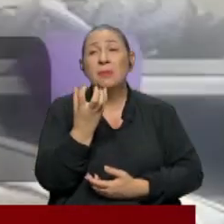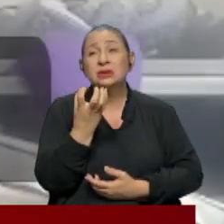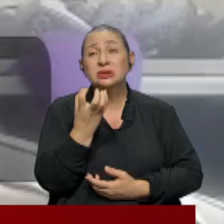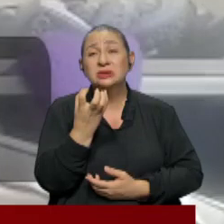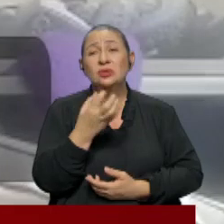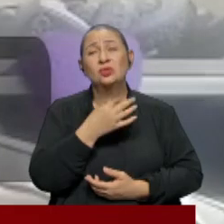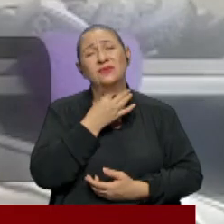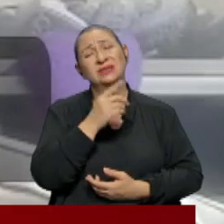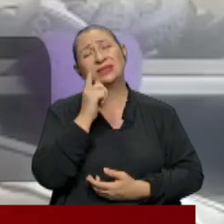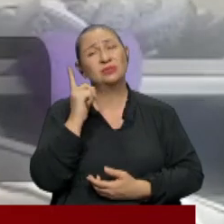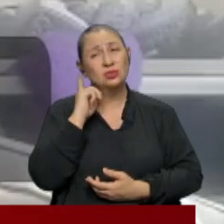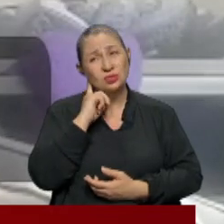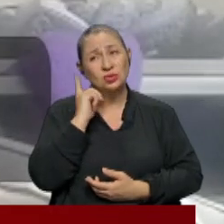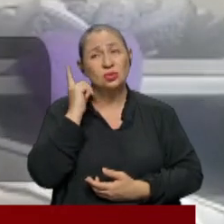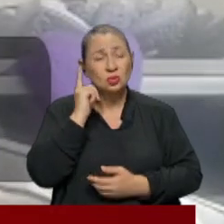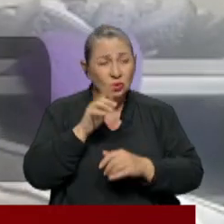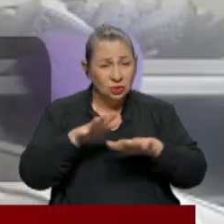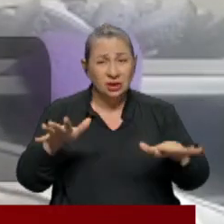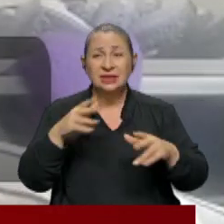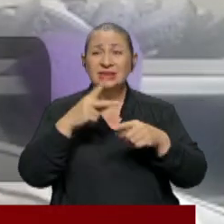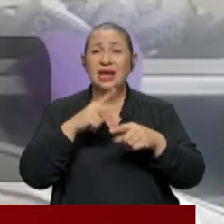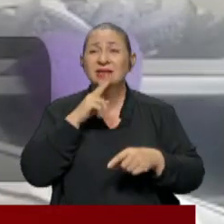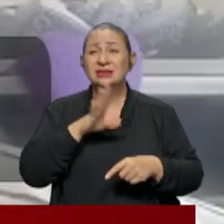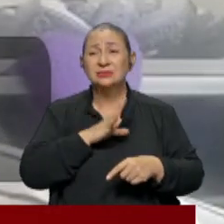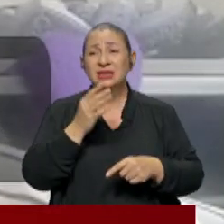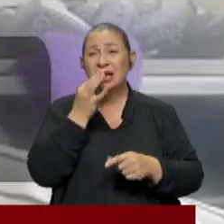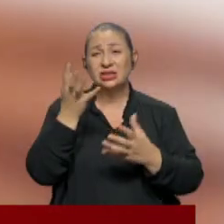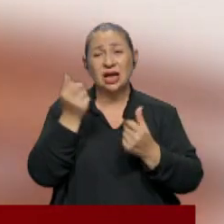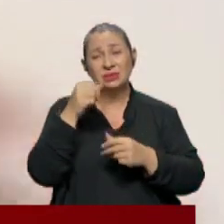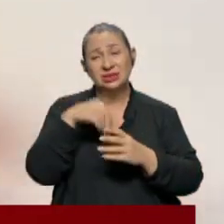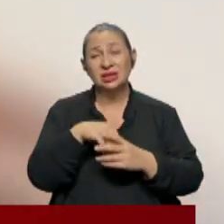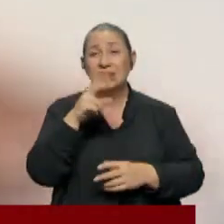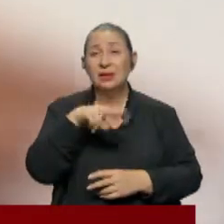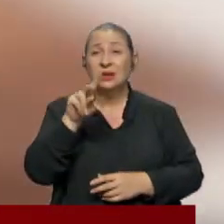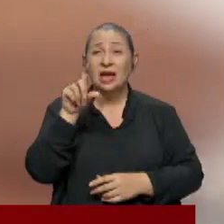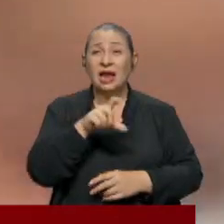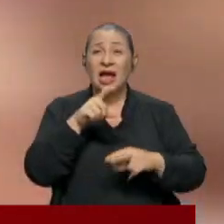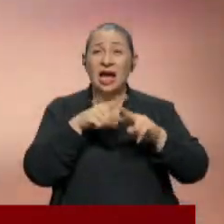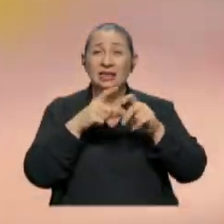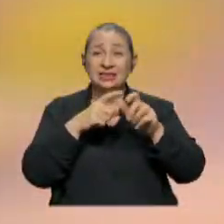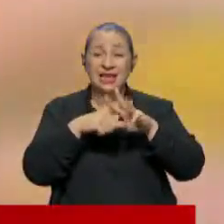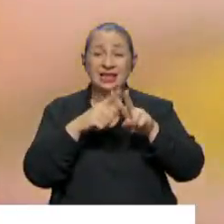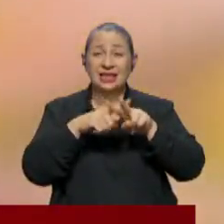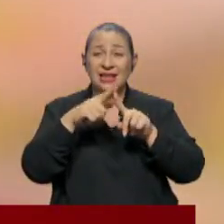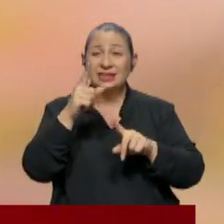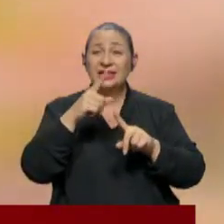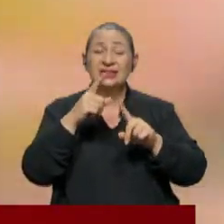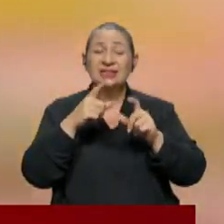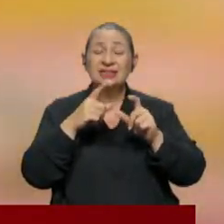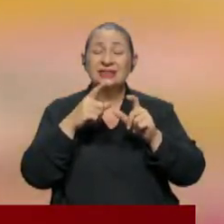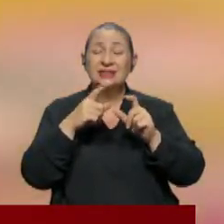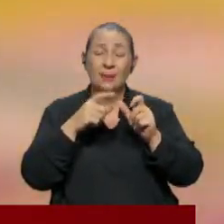ulaştı. Lütfen sesimizi duyun, duyurun. Zehra kızımın ilacına kavuşması için. 27 aylık Asenat Münas'ta SMA tip 1